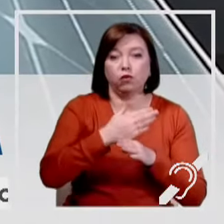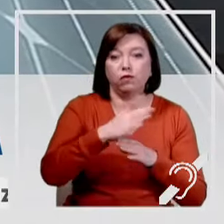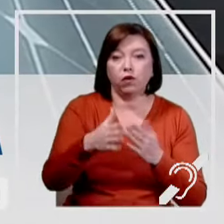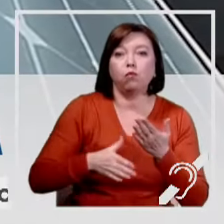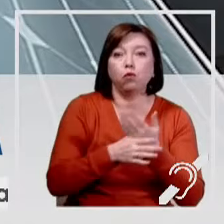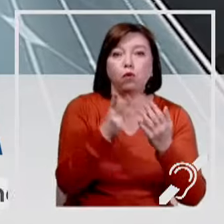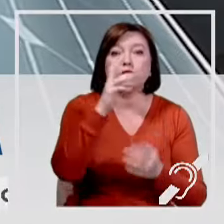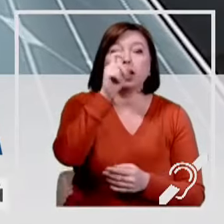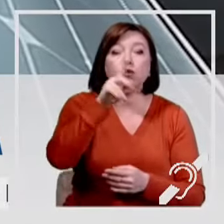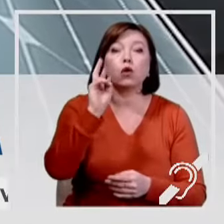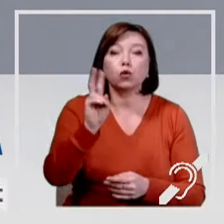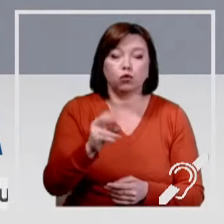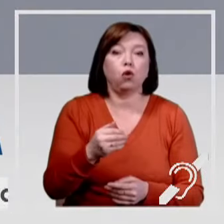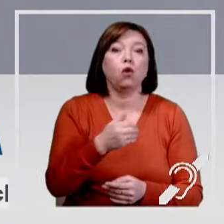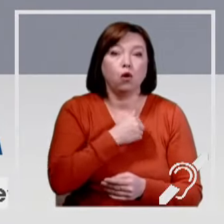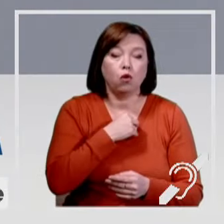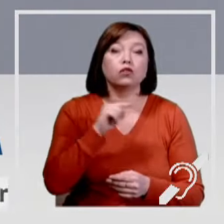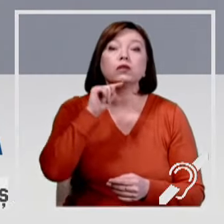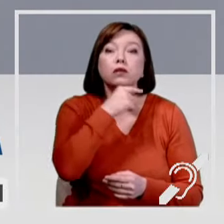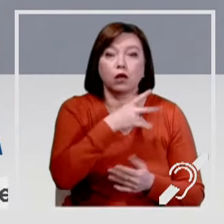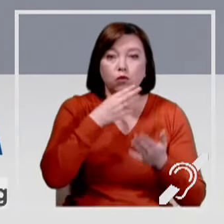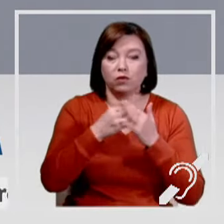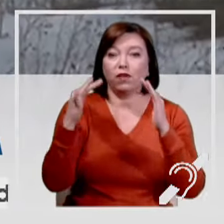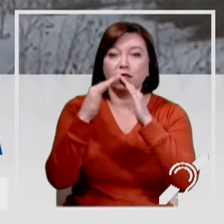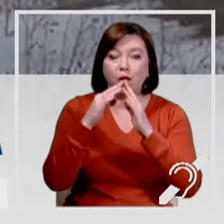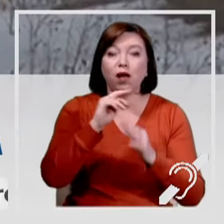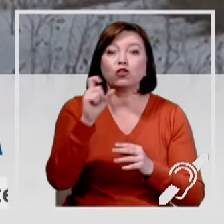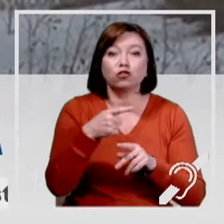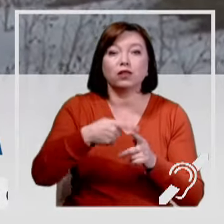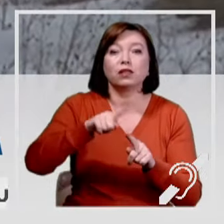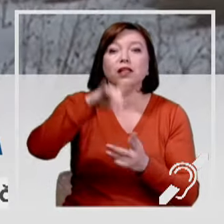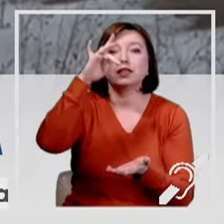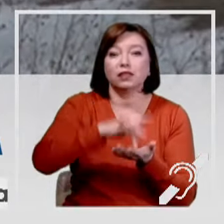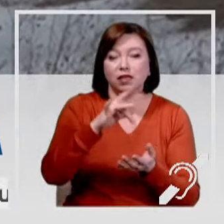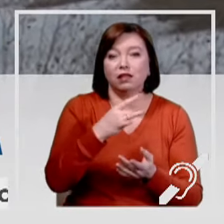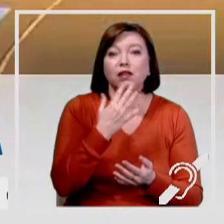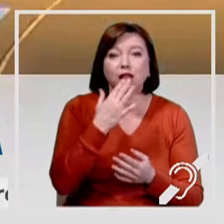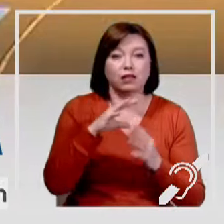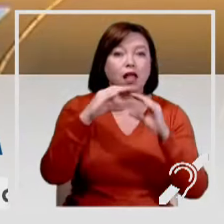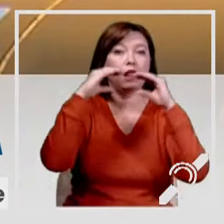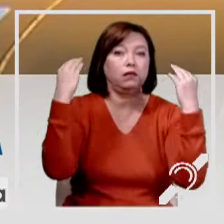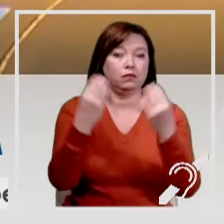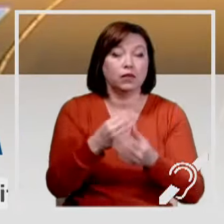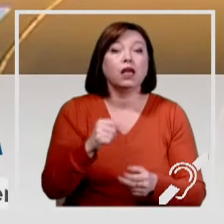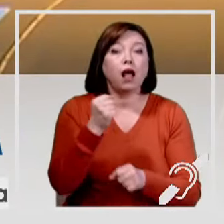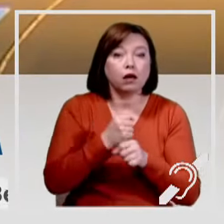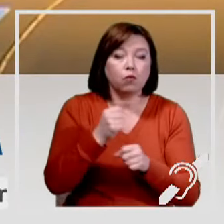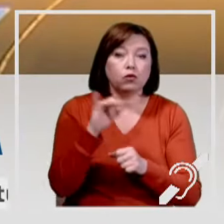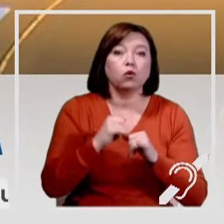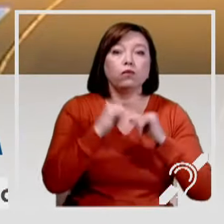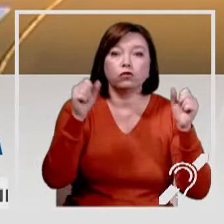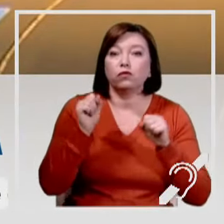subvenții cetățenilor care își vor eficientiza energetic locuințele prin intermediul Centrului Național de Energie Durabilă. Se lucrează intens și la